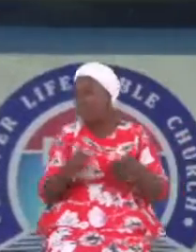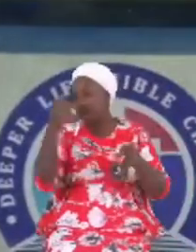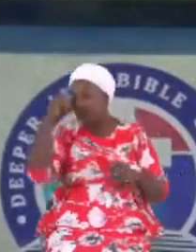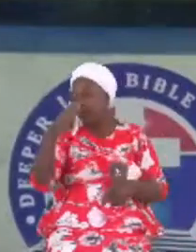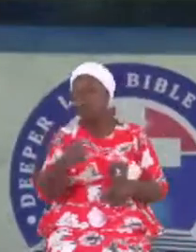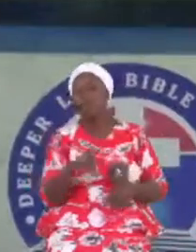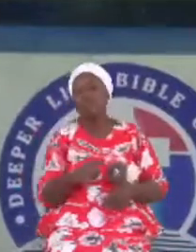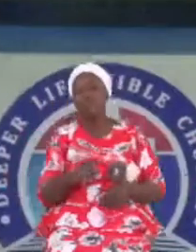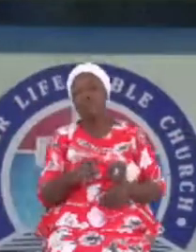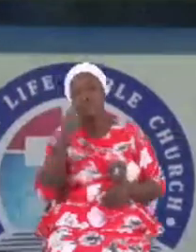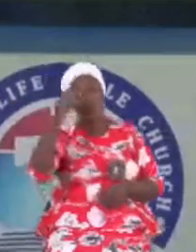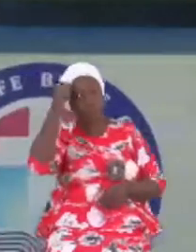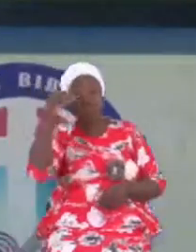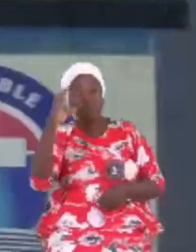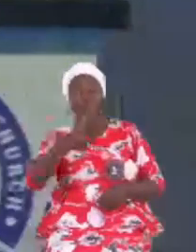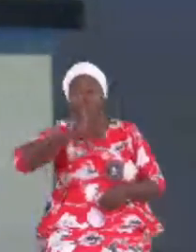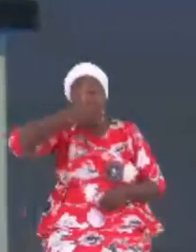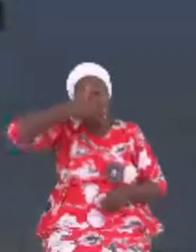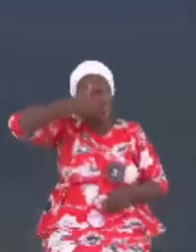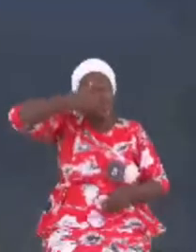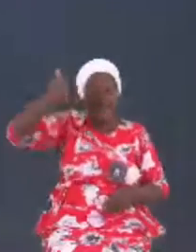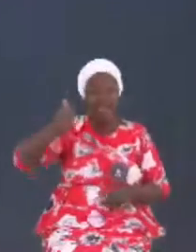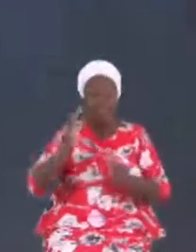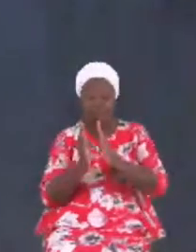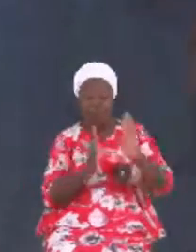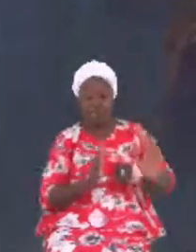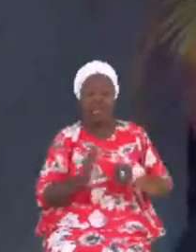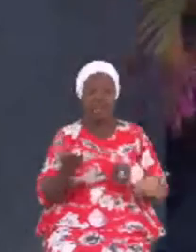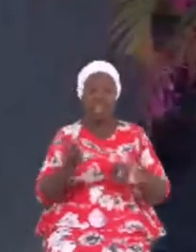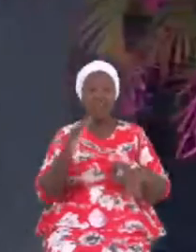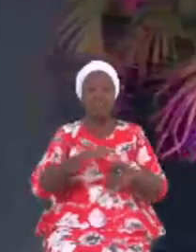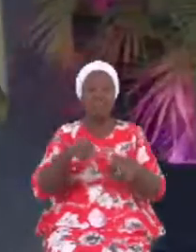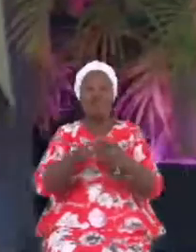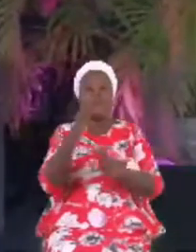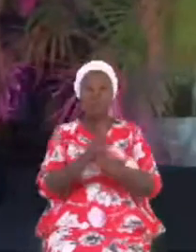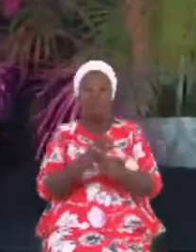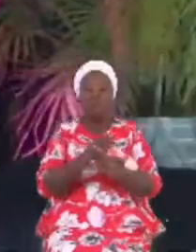place. Pensez au meilleur architecte du monde entier